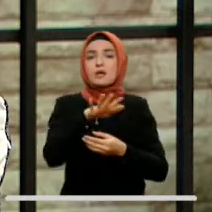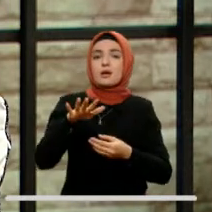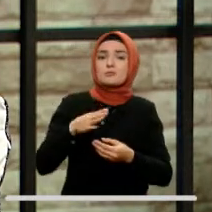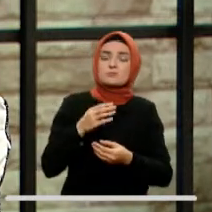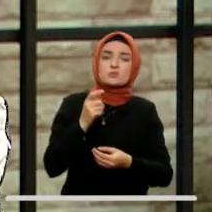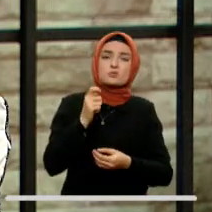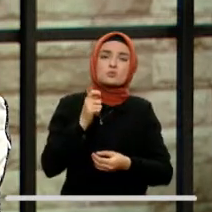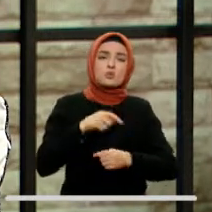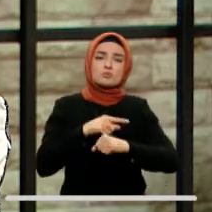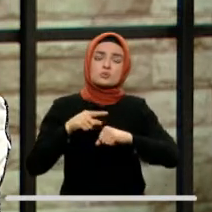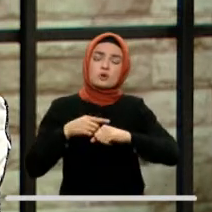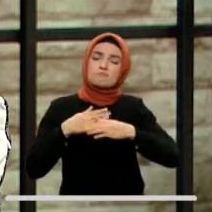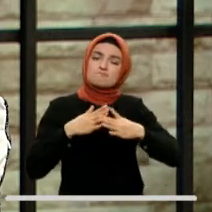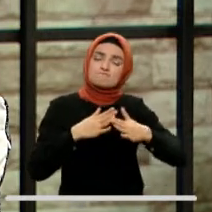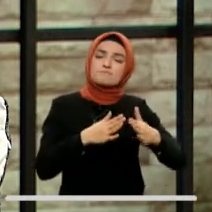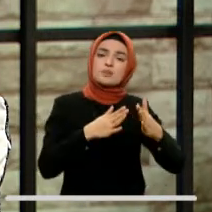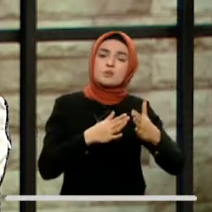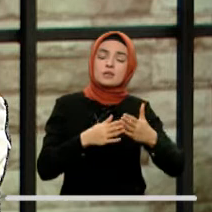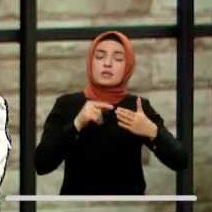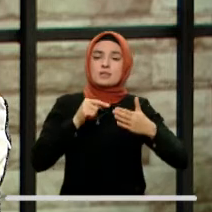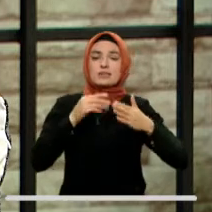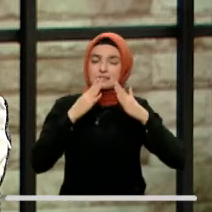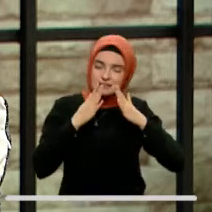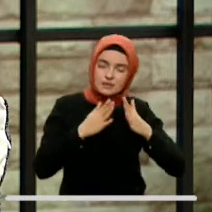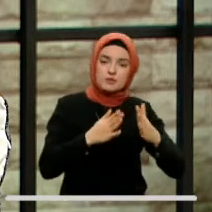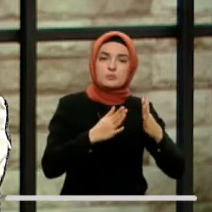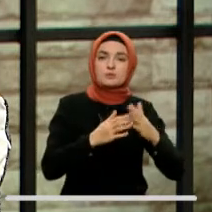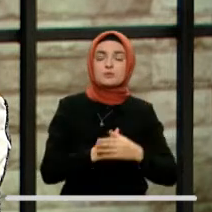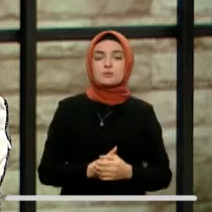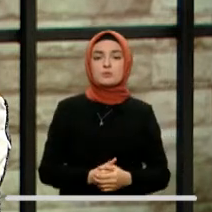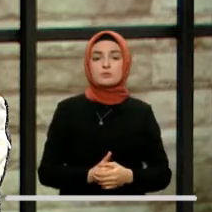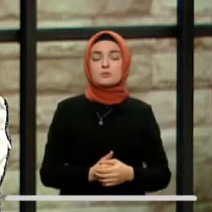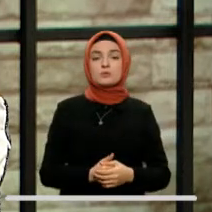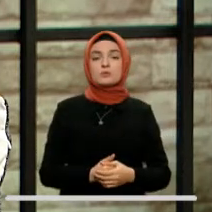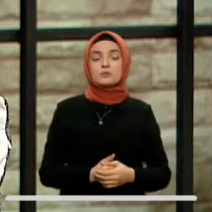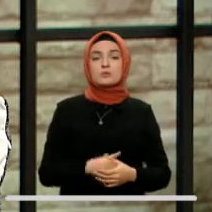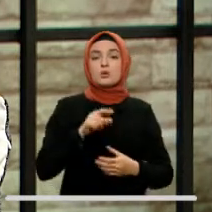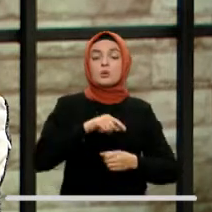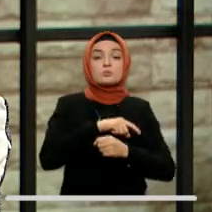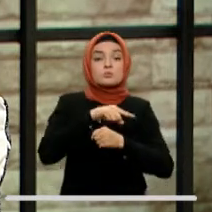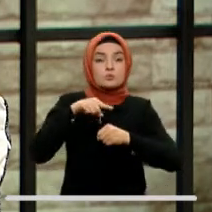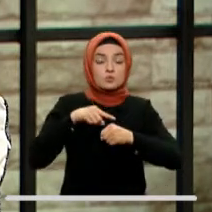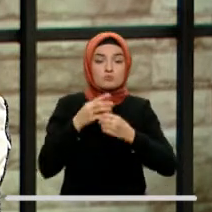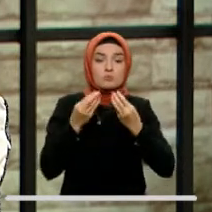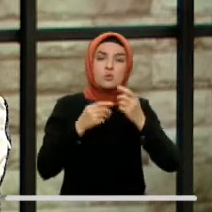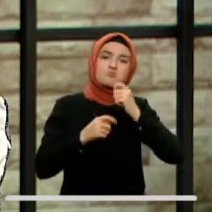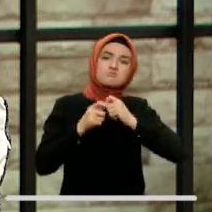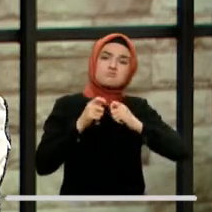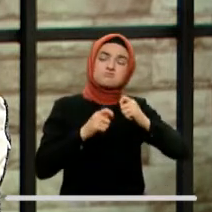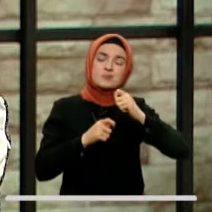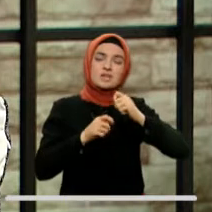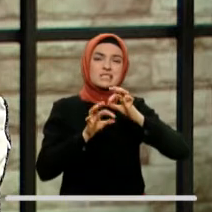bir süreçten geçtik. Hala da bazı noktalarda devam ediyoruz. O dönemde çok hareketsizleştiler ve